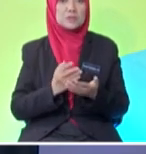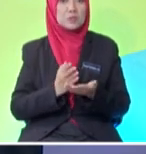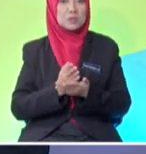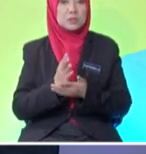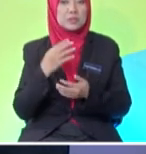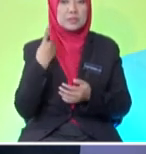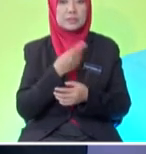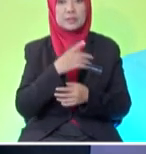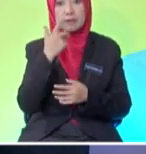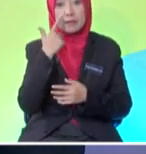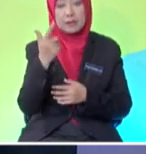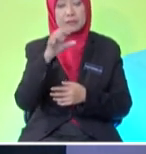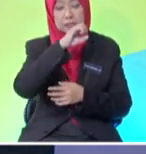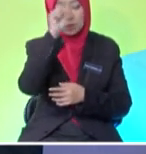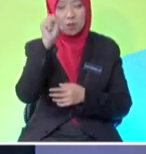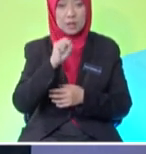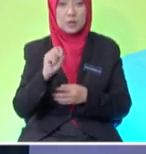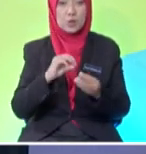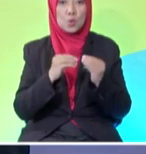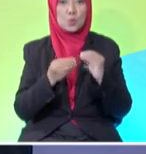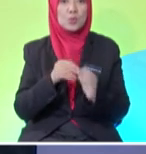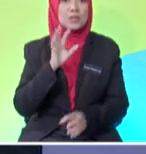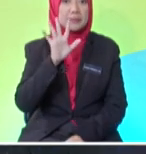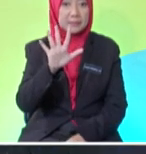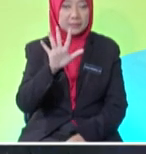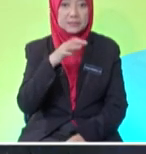lihat soalnya nunggu 5 Oke sapu pula